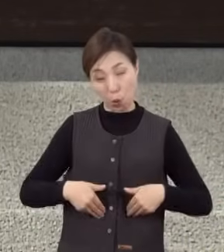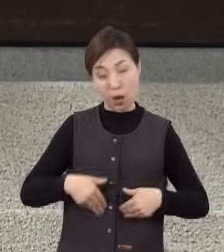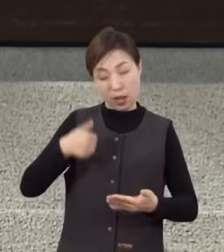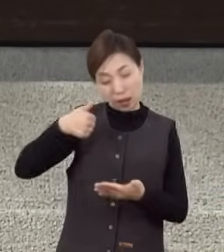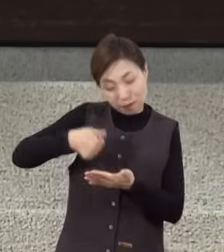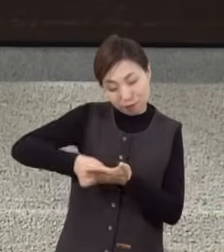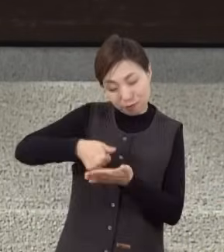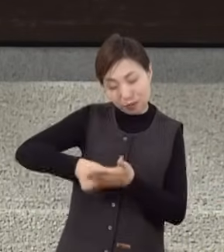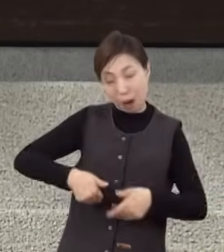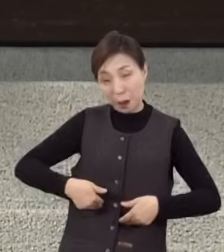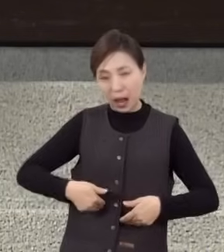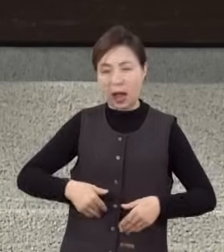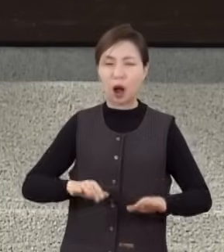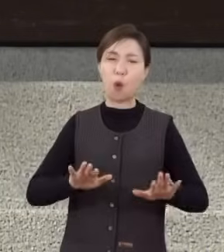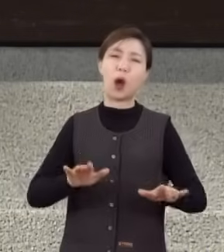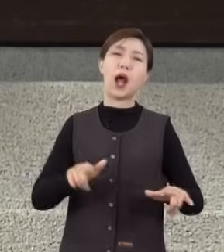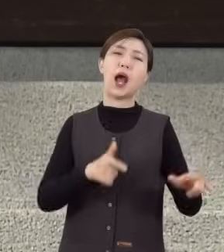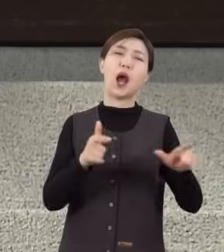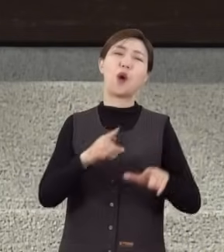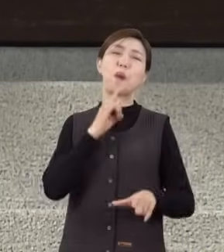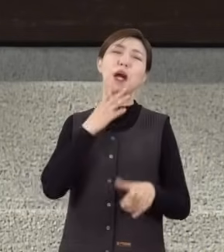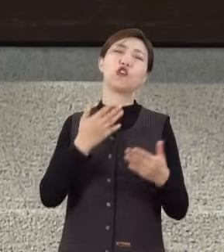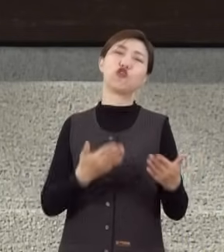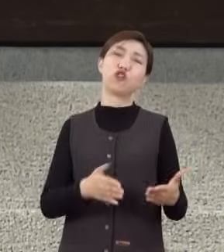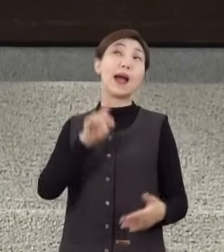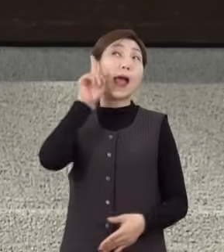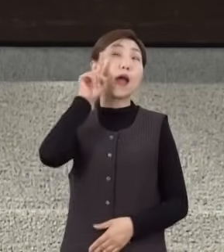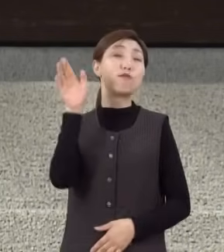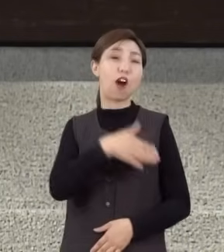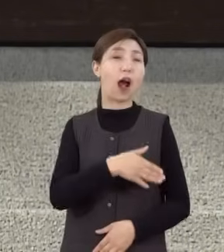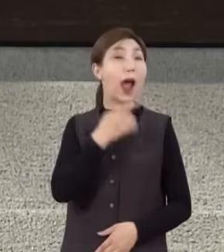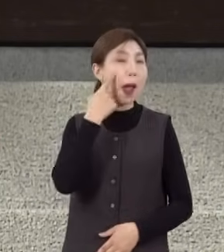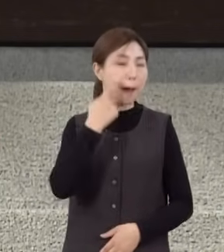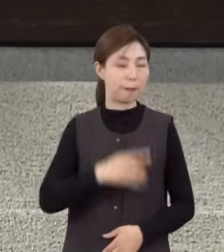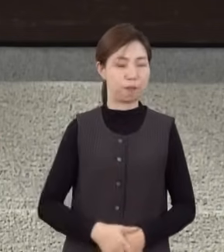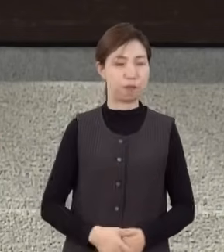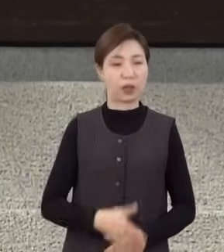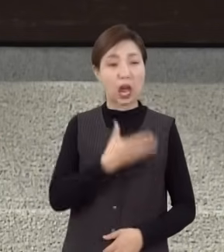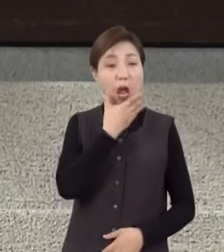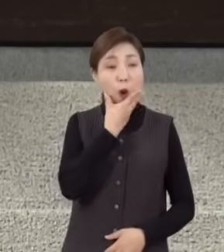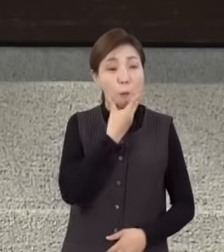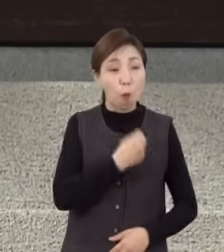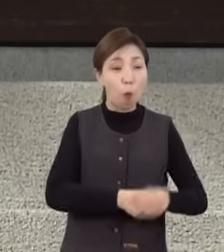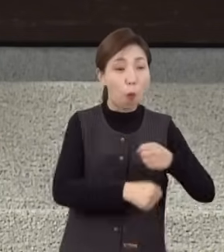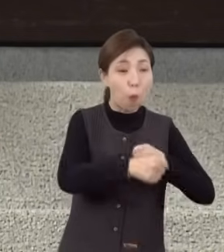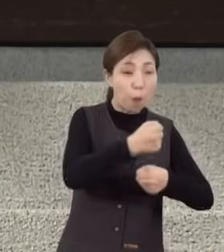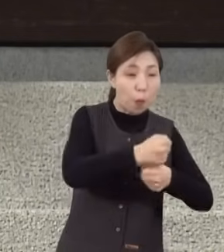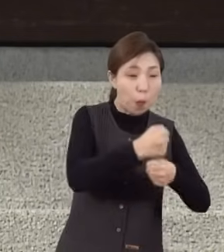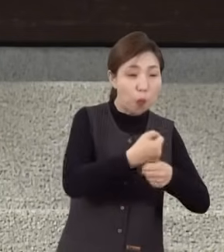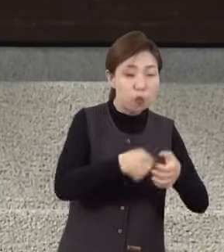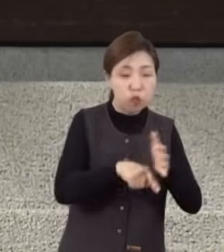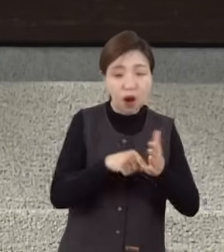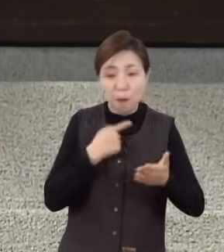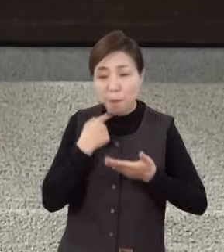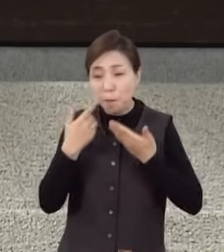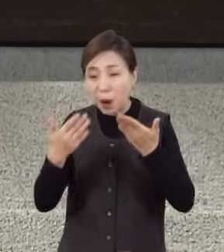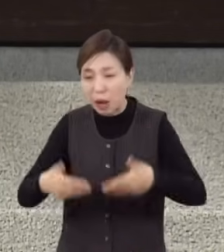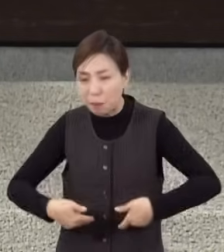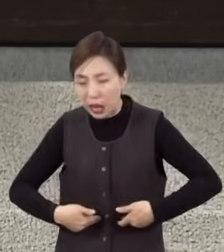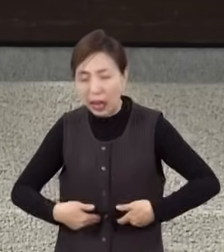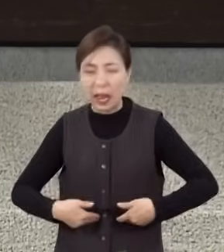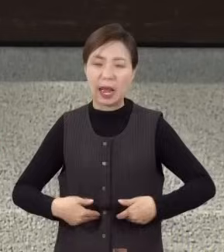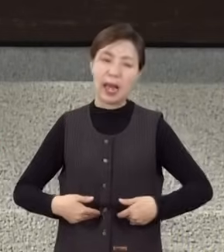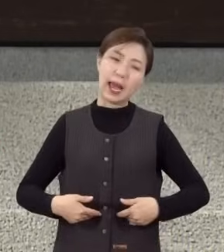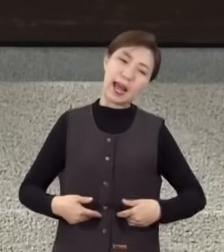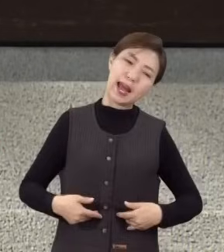되는데, 오늘만 놀자. 내일부터 열심히 하자. 내가 복 짓고 봉사해야 되는데, 봉사하고 선업을